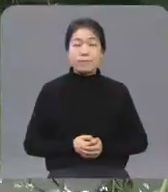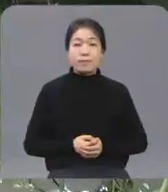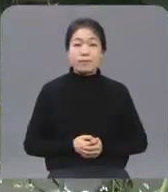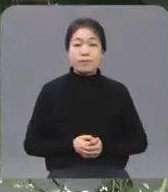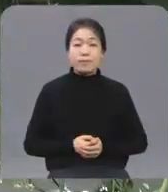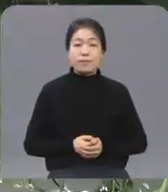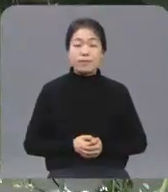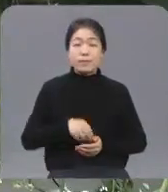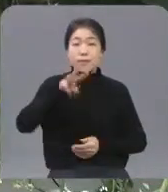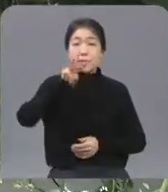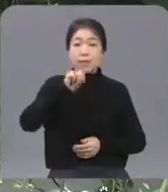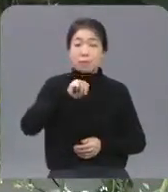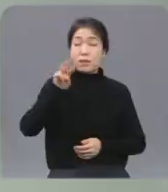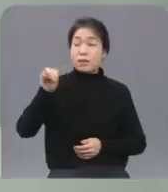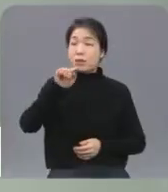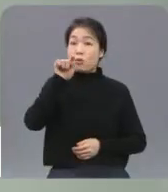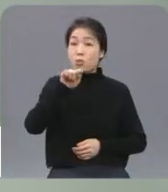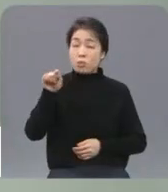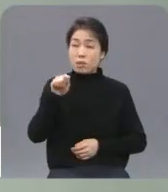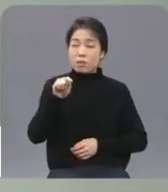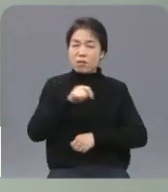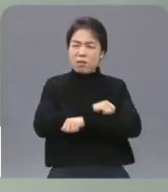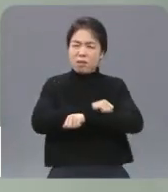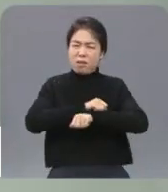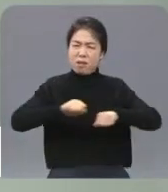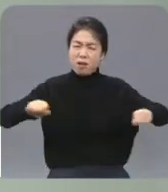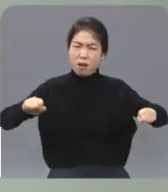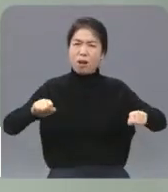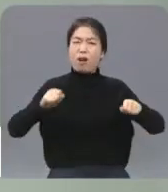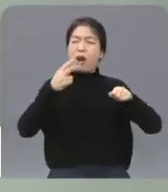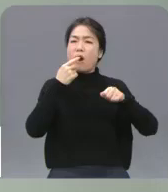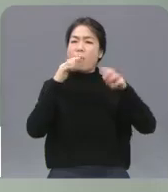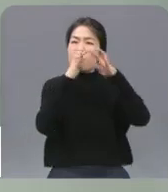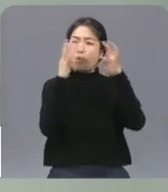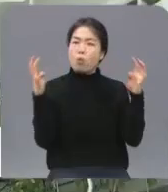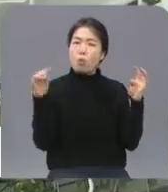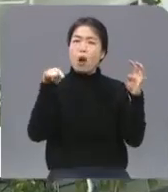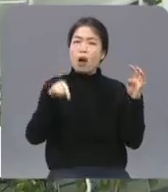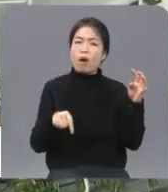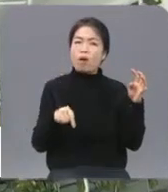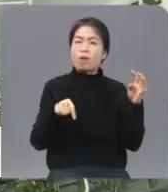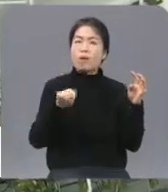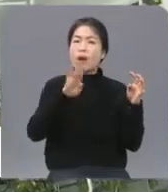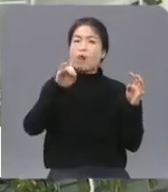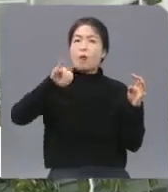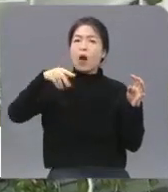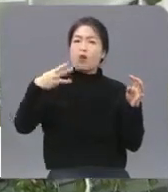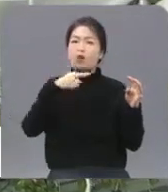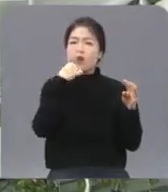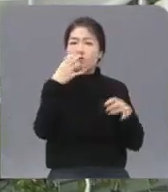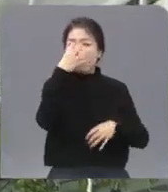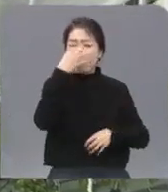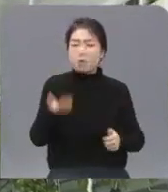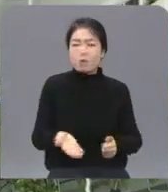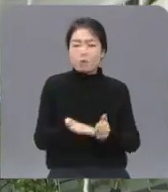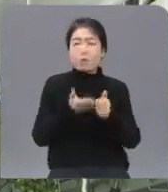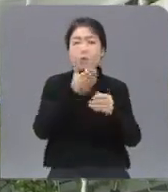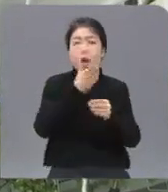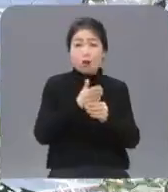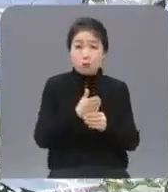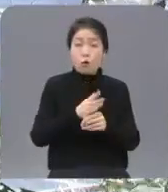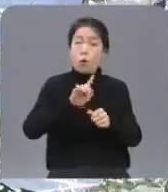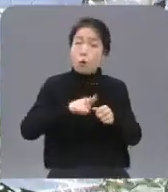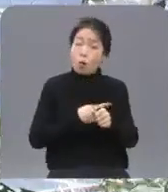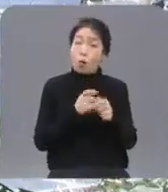3만 제곱미터가 넘는 유리 온실에서 방울토마토가 자라고 있습니다 작물 생장에 맞춰 자동으로